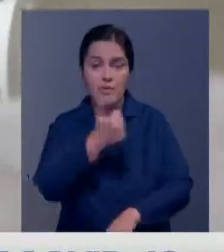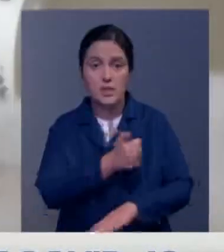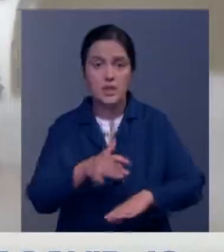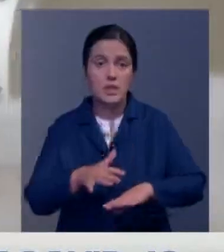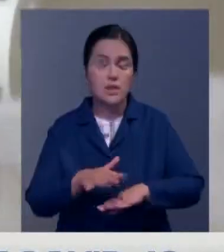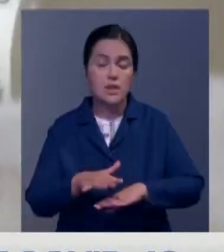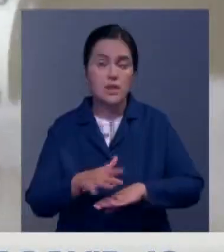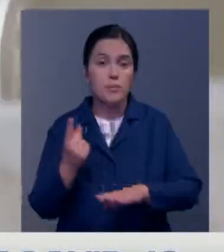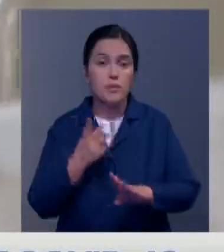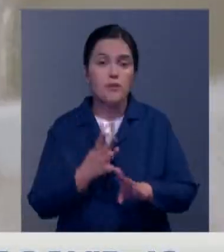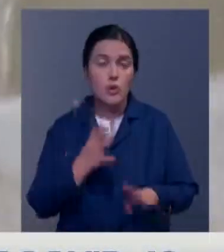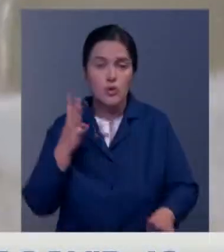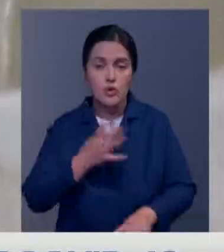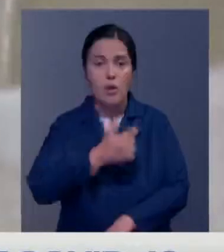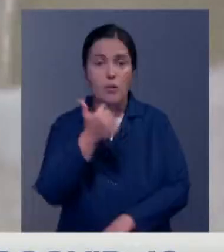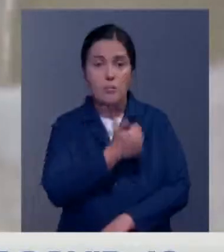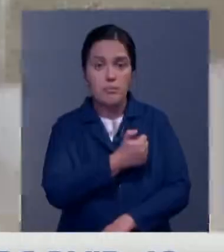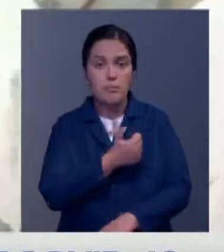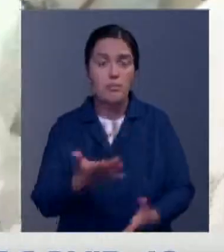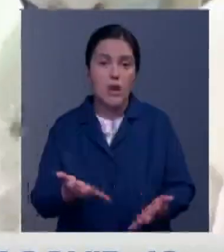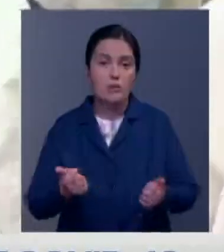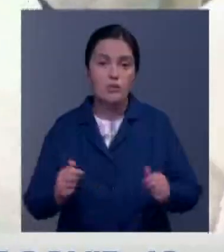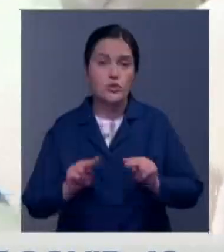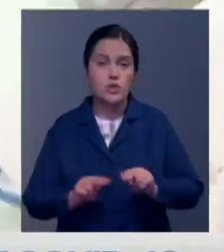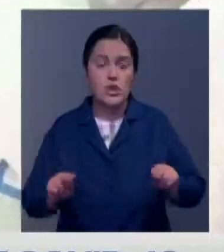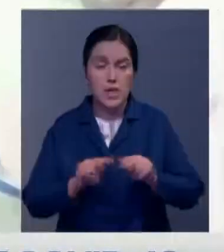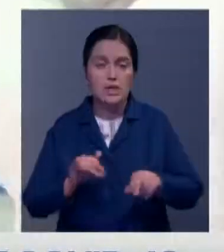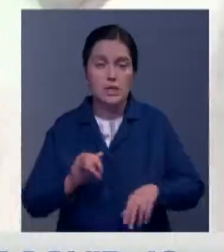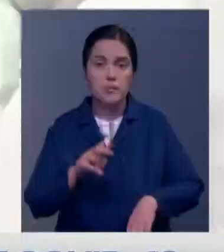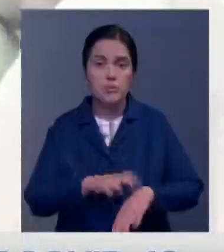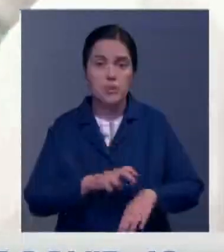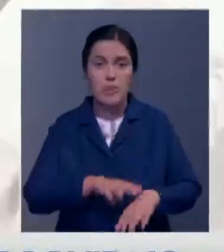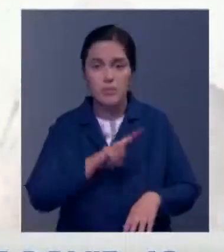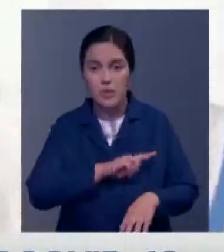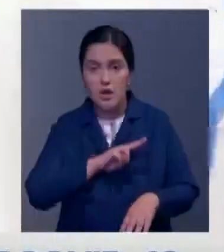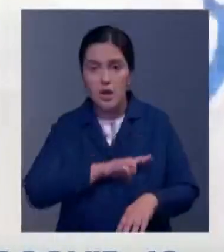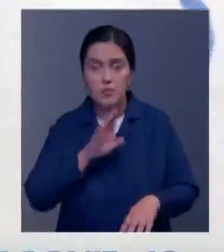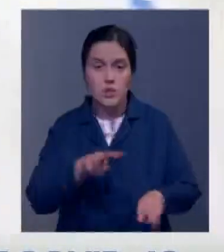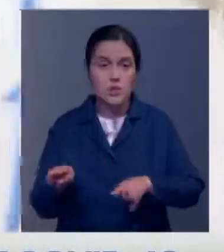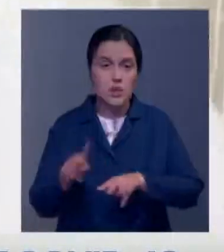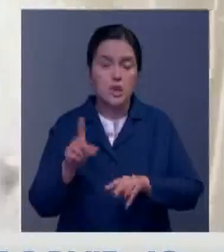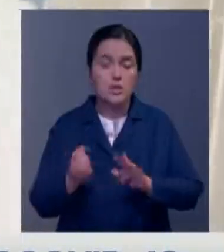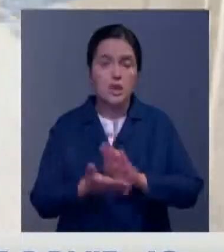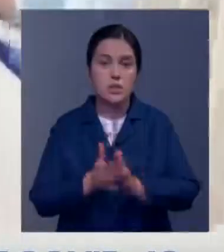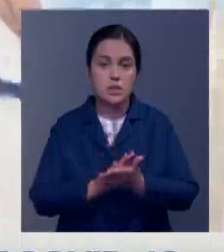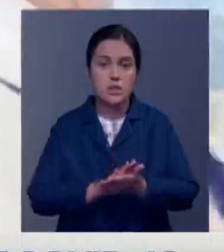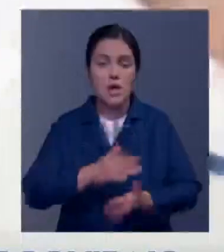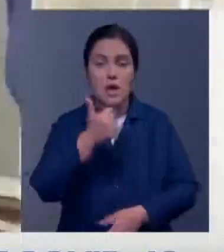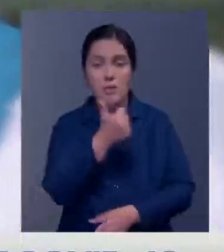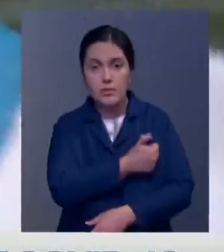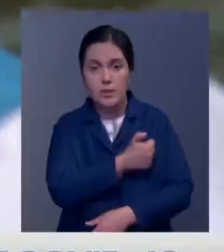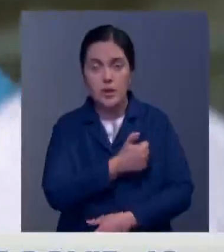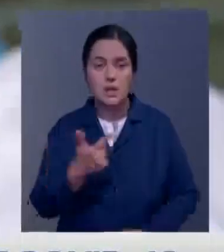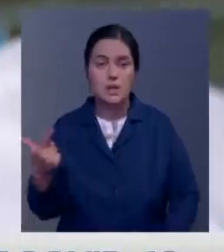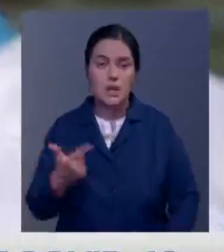населения отмечу в первую очередь привезли получив учителя и медработники при этом специалисты будут следить за